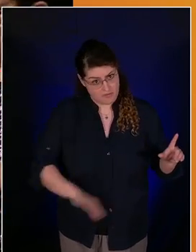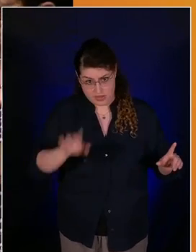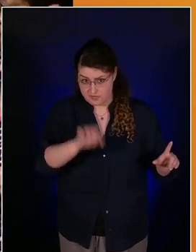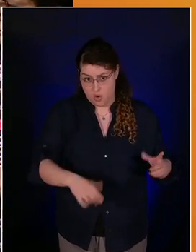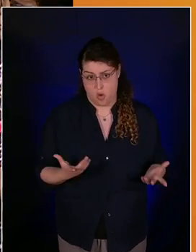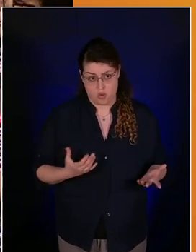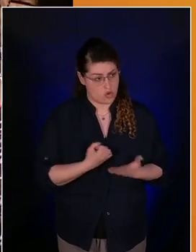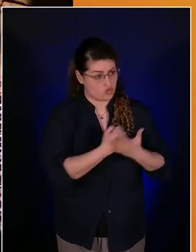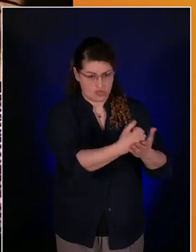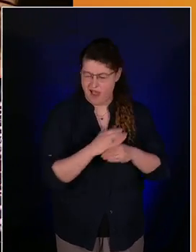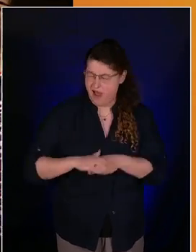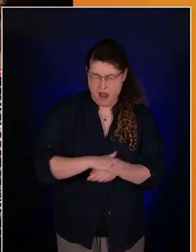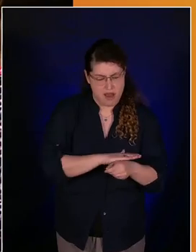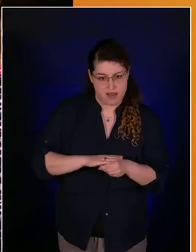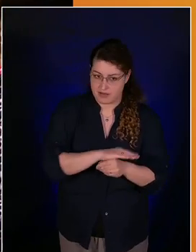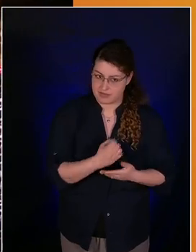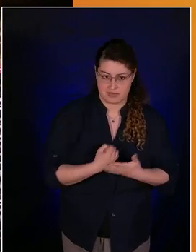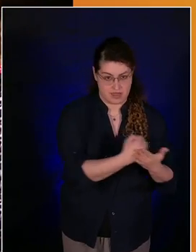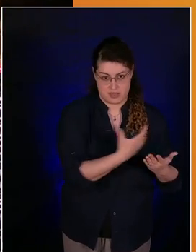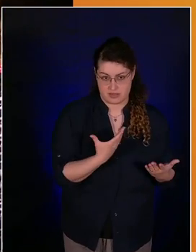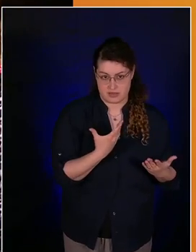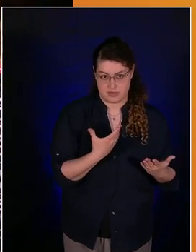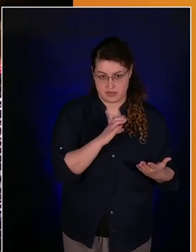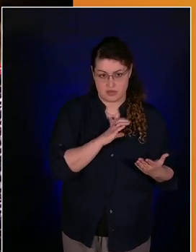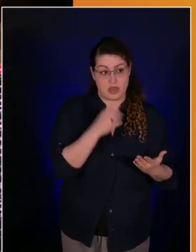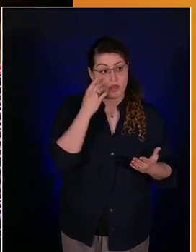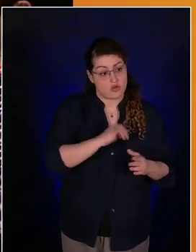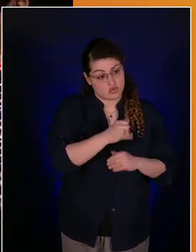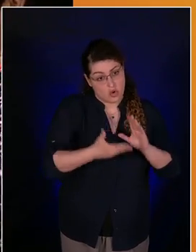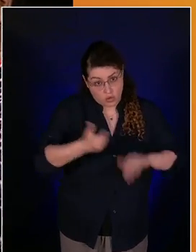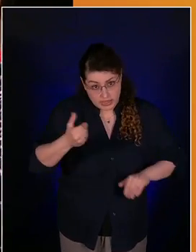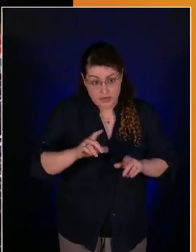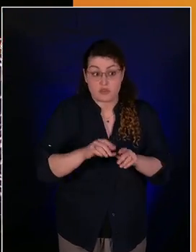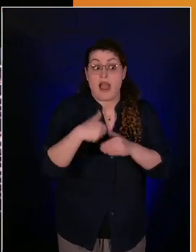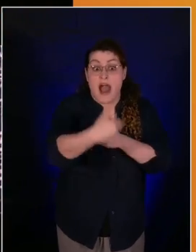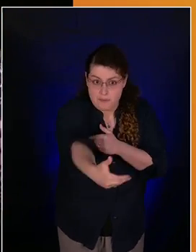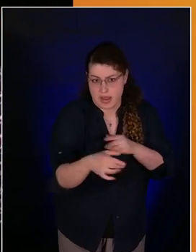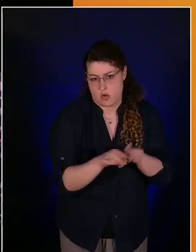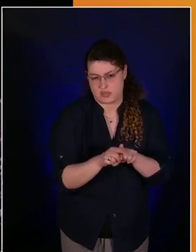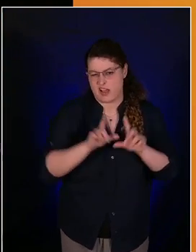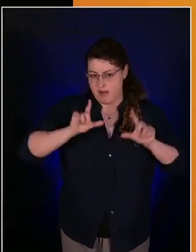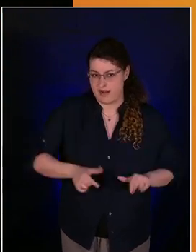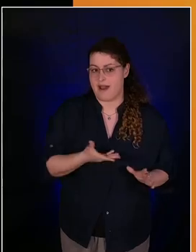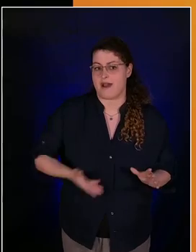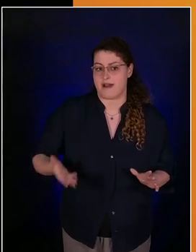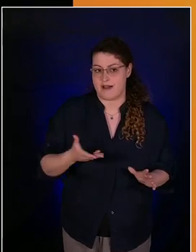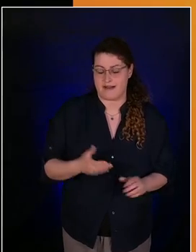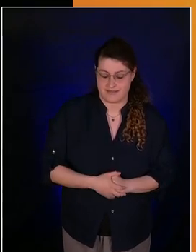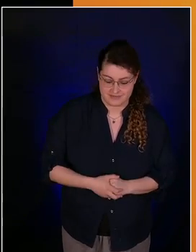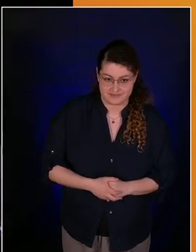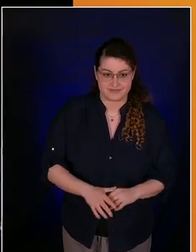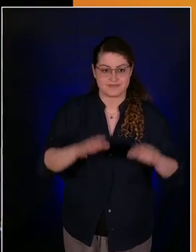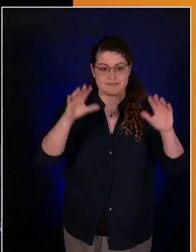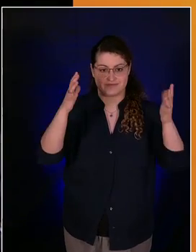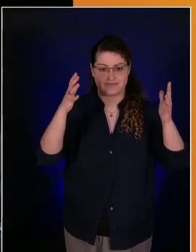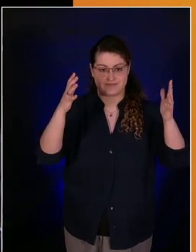camarades et jusqu'au retrait et au-delà 2 secondes alors d'accord merci